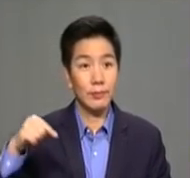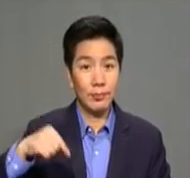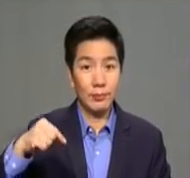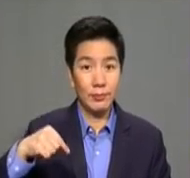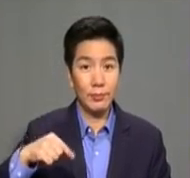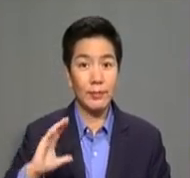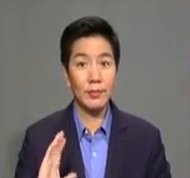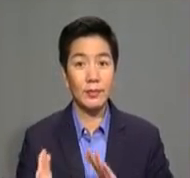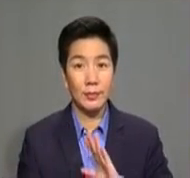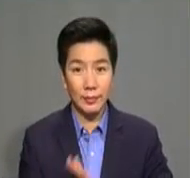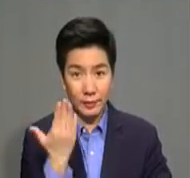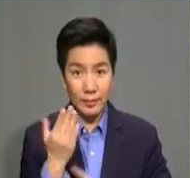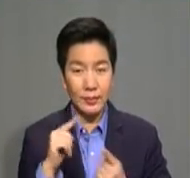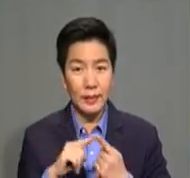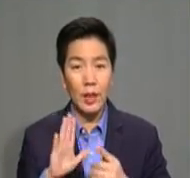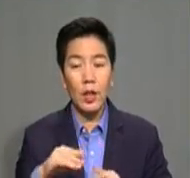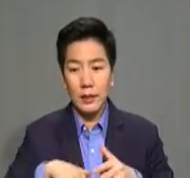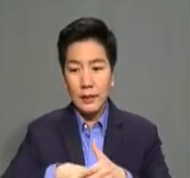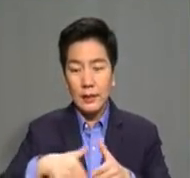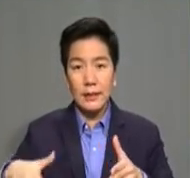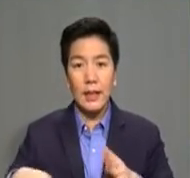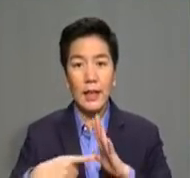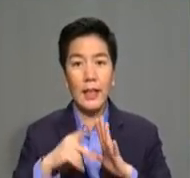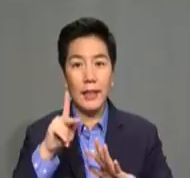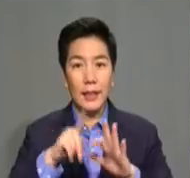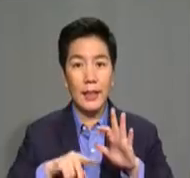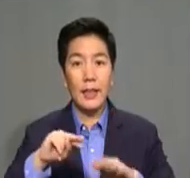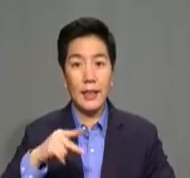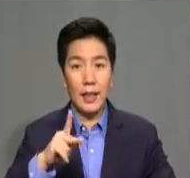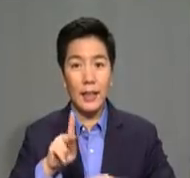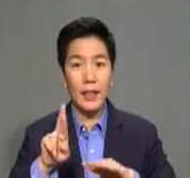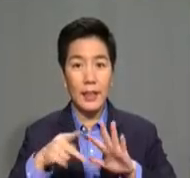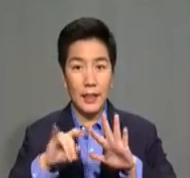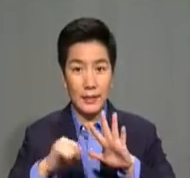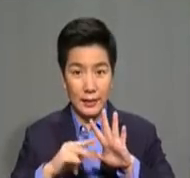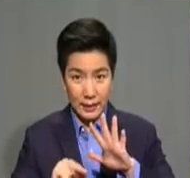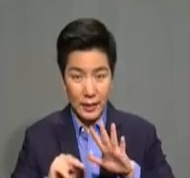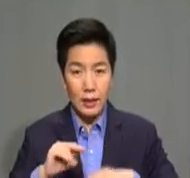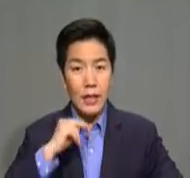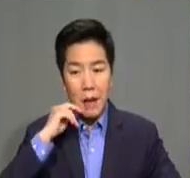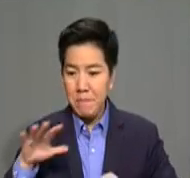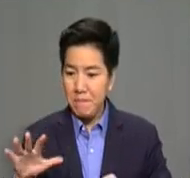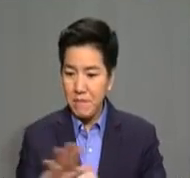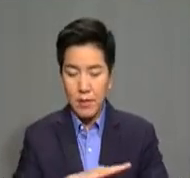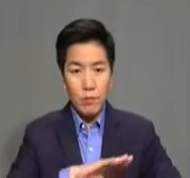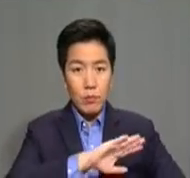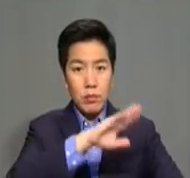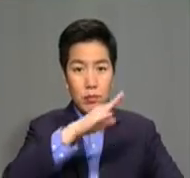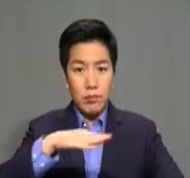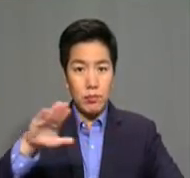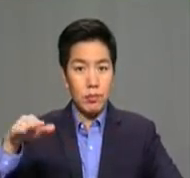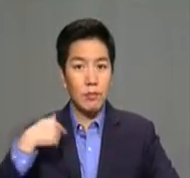ยากาศเช้าวันนี้ที่เขื่อนแก่งกระจานนะคะที่มีปริมาณน้ำเต็มเขื่อนและมีหมอกปกคลุมตามภูเขาที่มีความสลับซับซ้อน